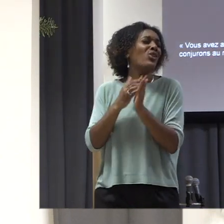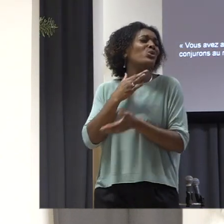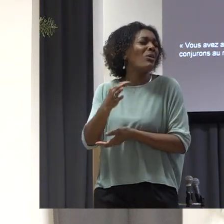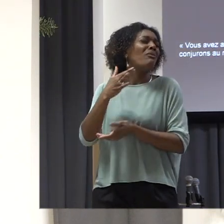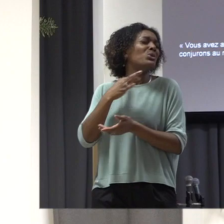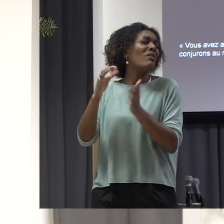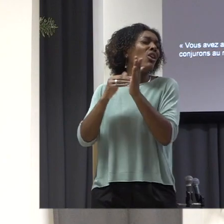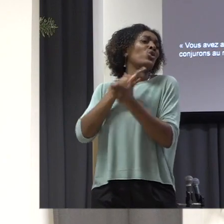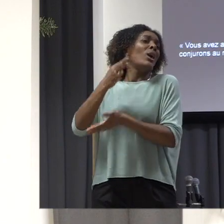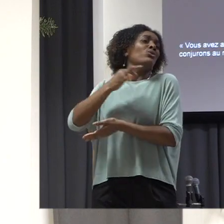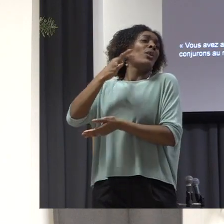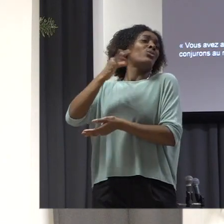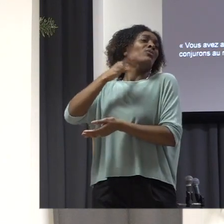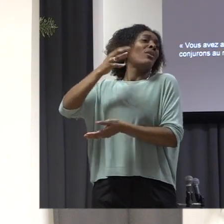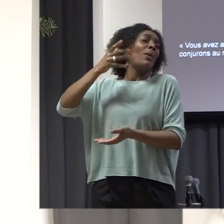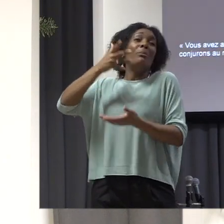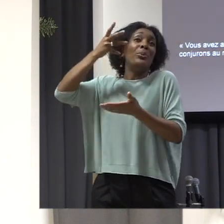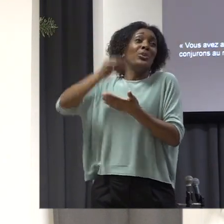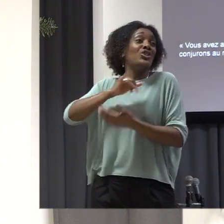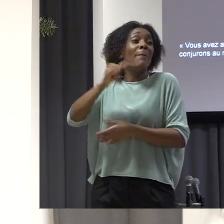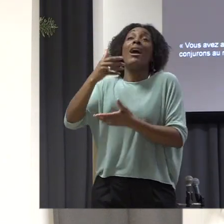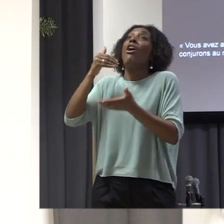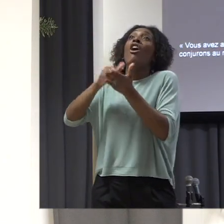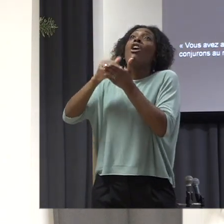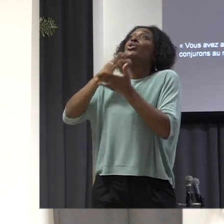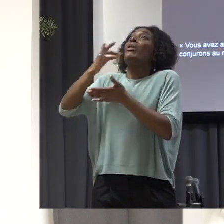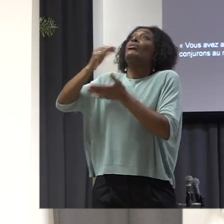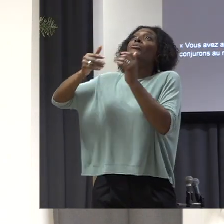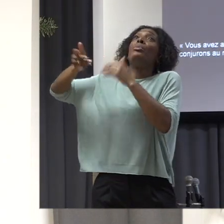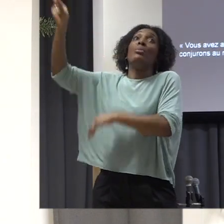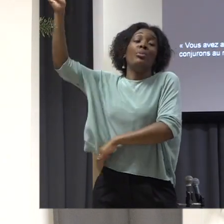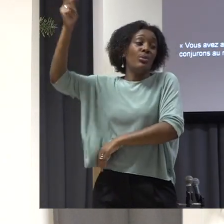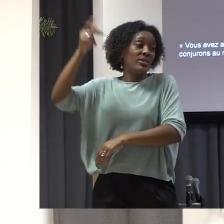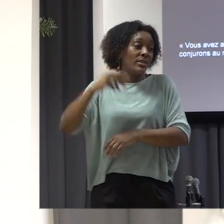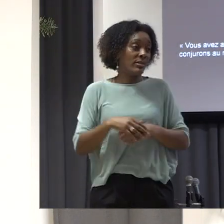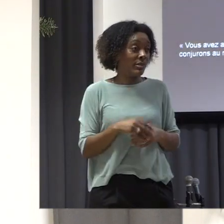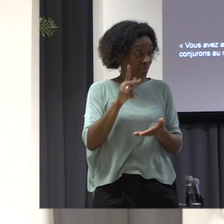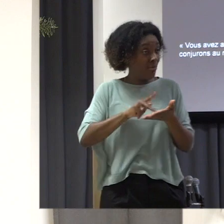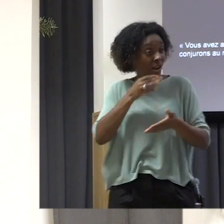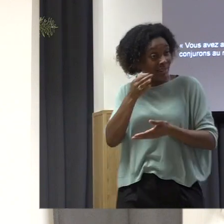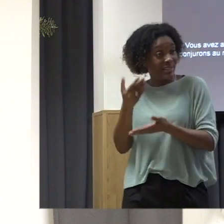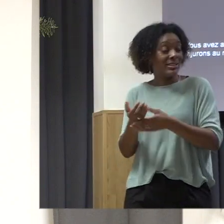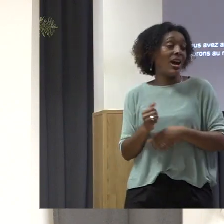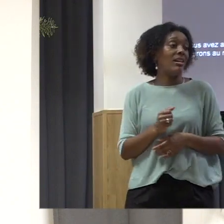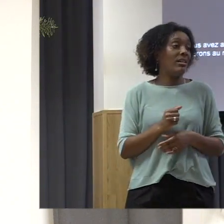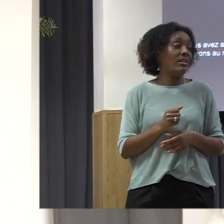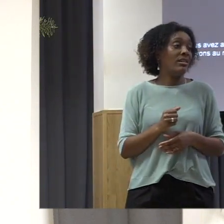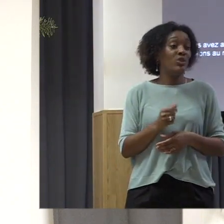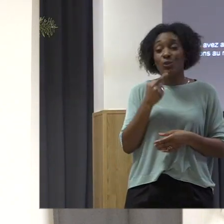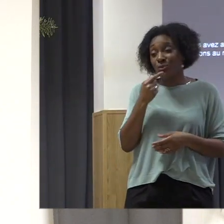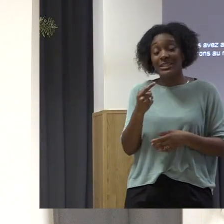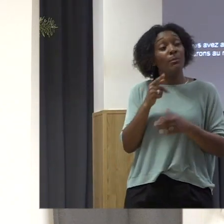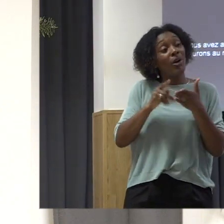de grandir dans cette manifestation. Et il dit, vous avez appris, mais moi je vous en conjure.